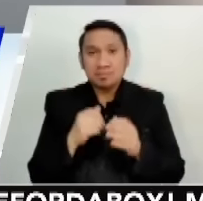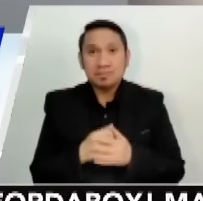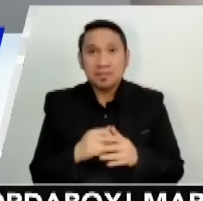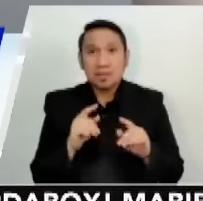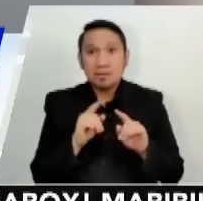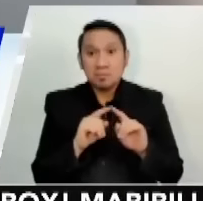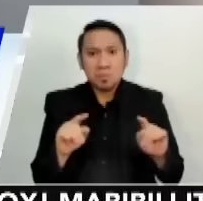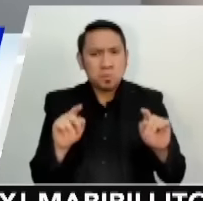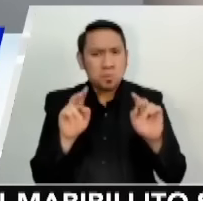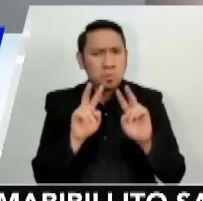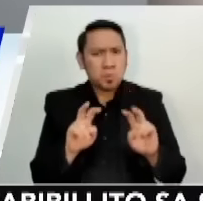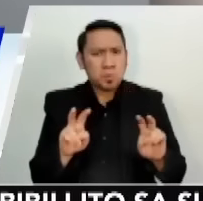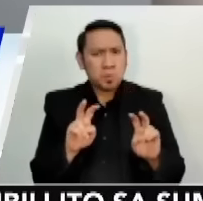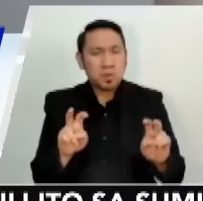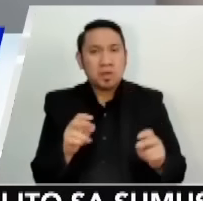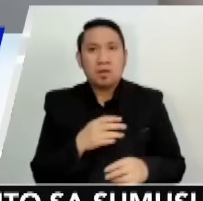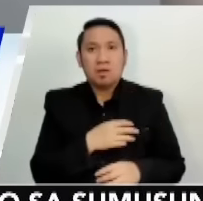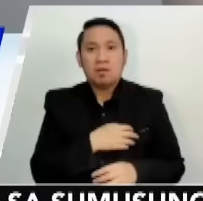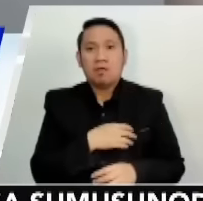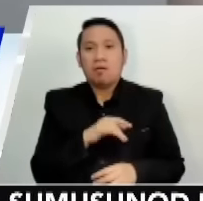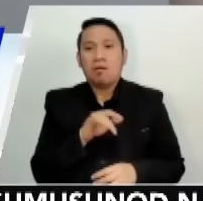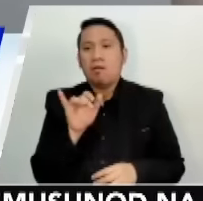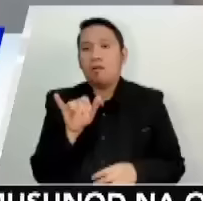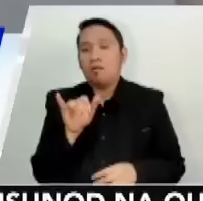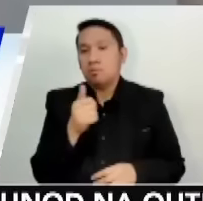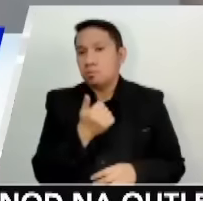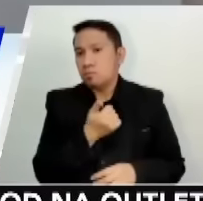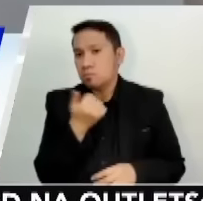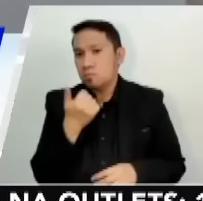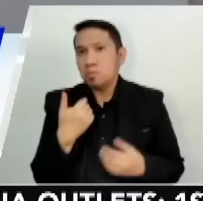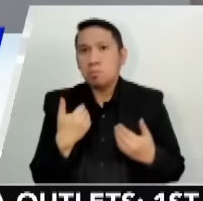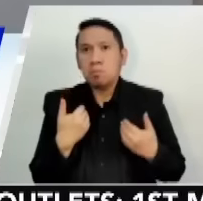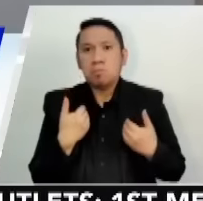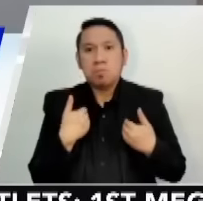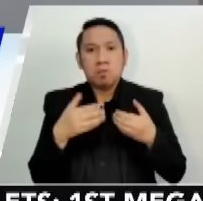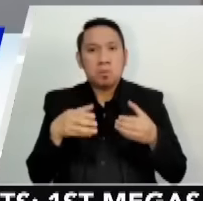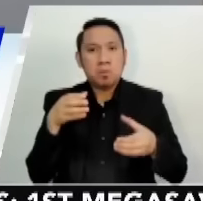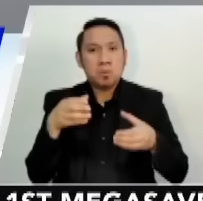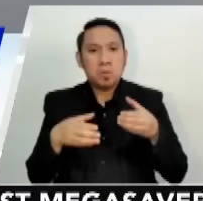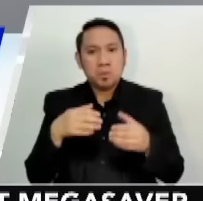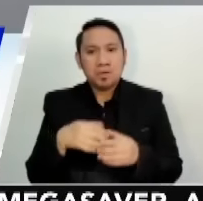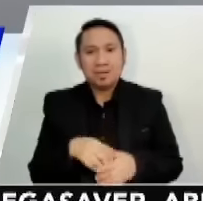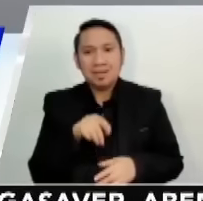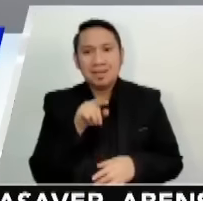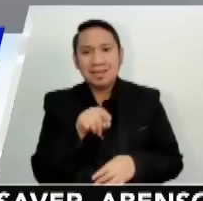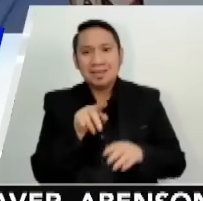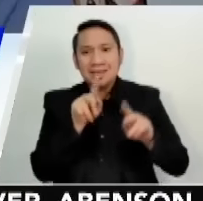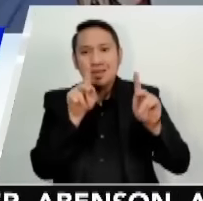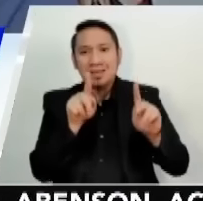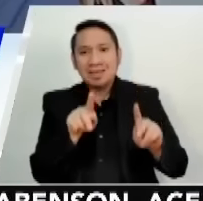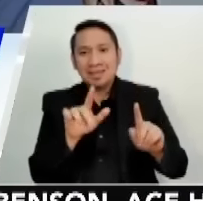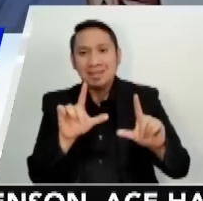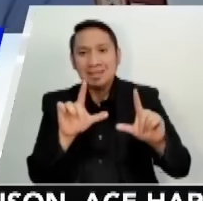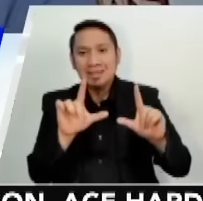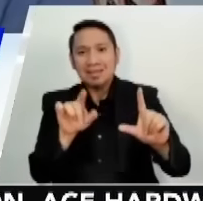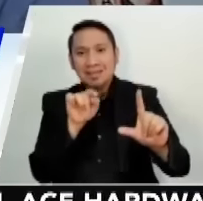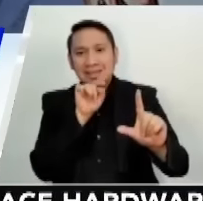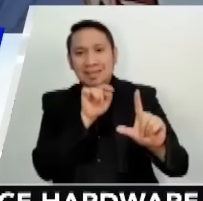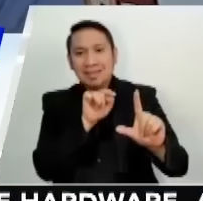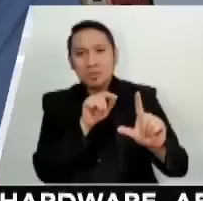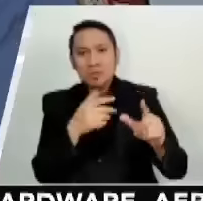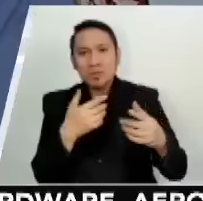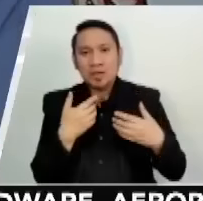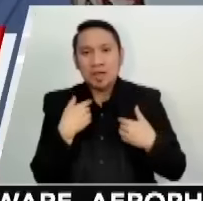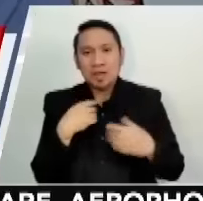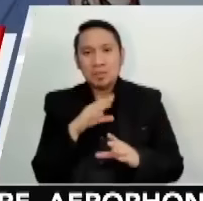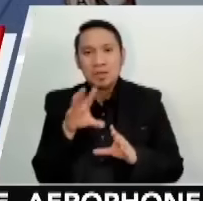mga pulis, lumabas ang iba pang kaso ng suspect. Itong tao pa rin ito, eh, leader ito ng ng grupo ng mandurukot.